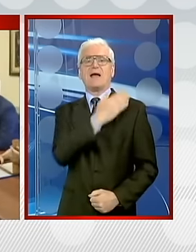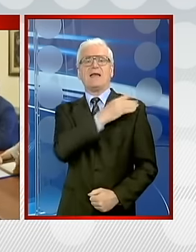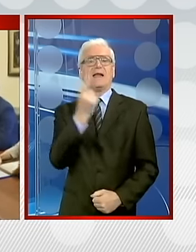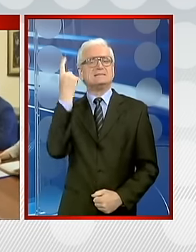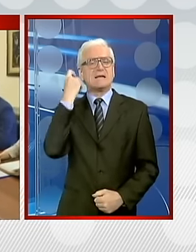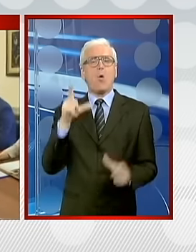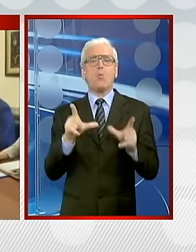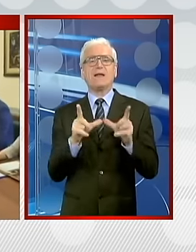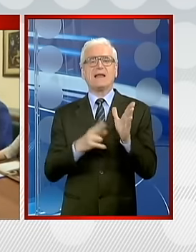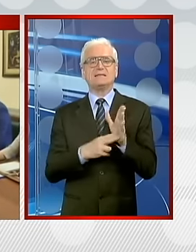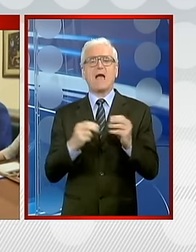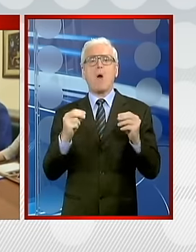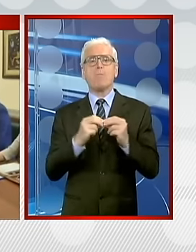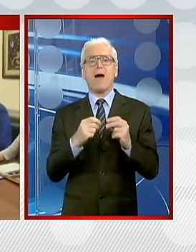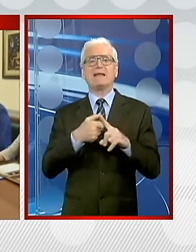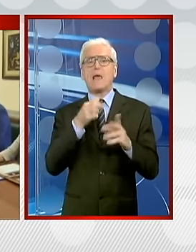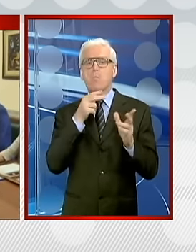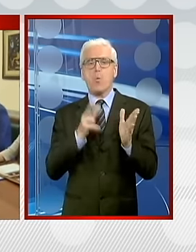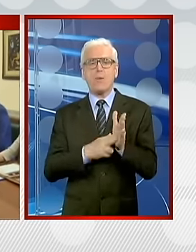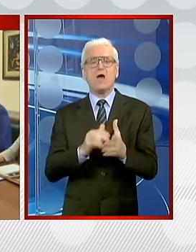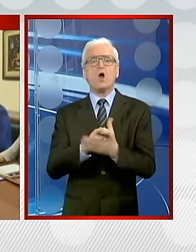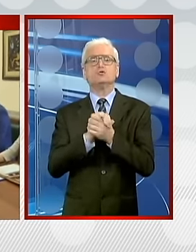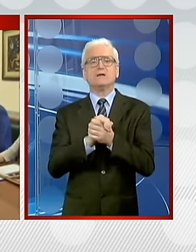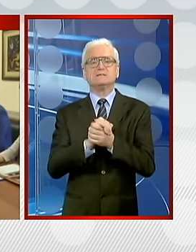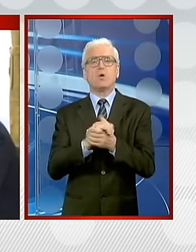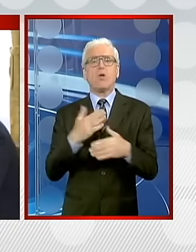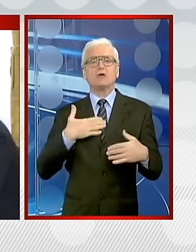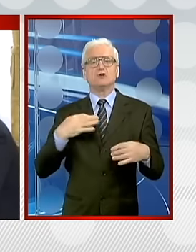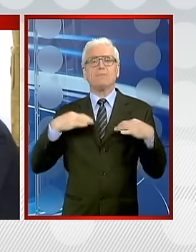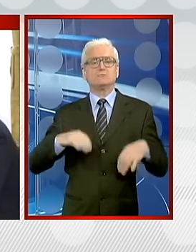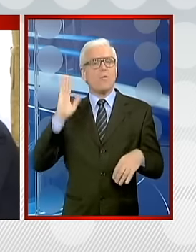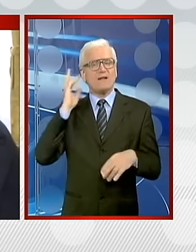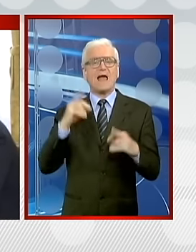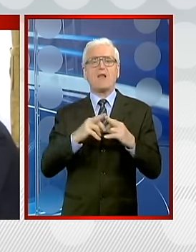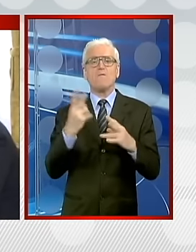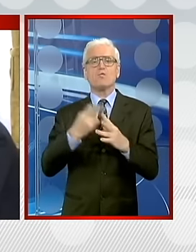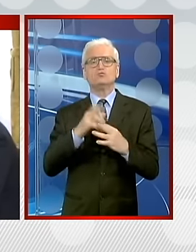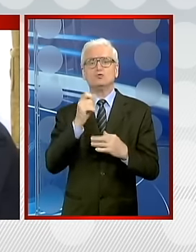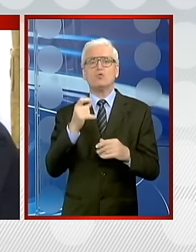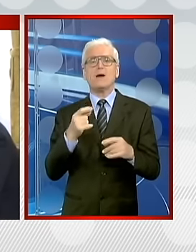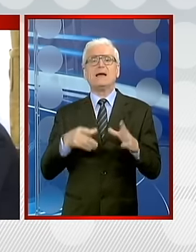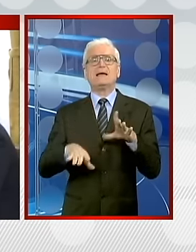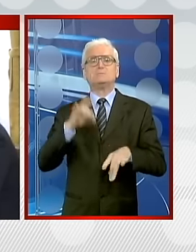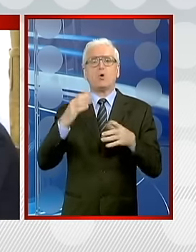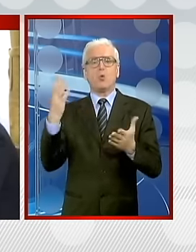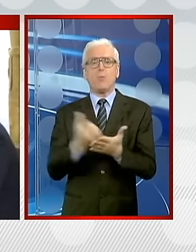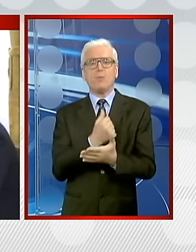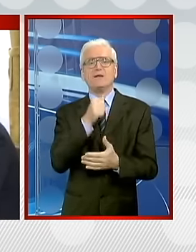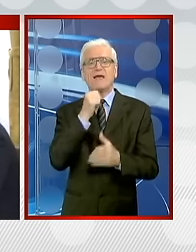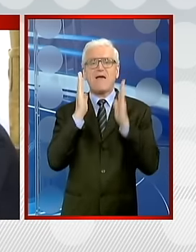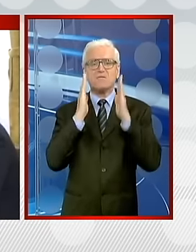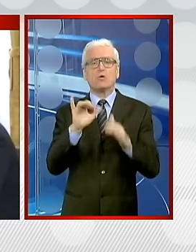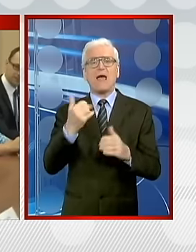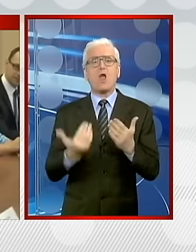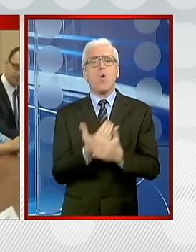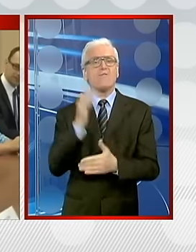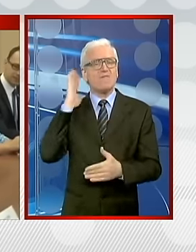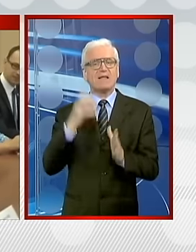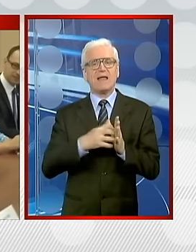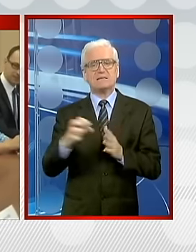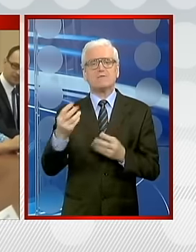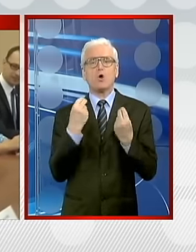Generalni sekretar Ujedinjenih nacija Ban Ki-moon čestitao je premijeru Aleksandru Vučiću izbornu pobedu uz uverenje da će nova vlada